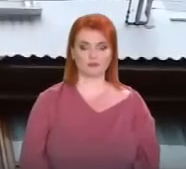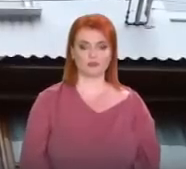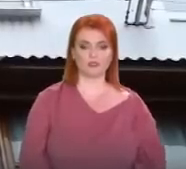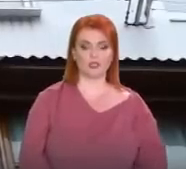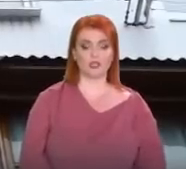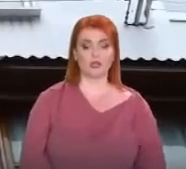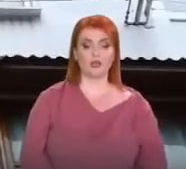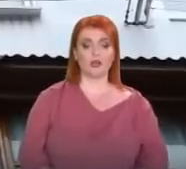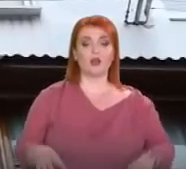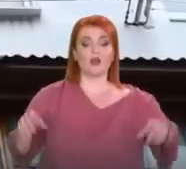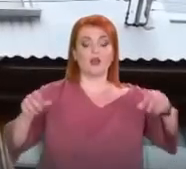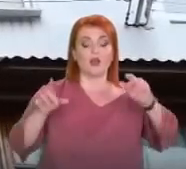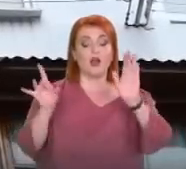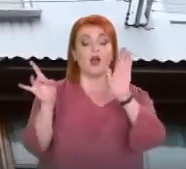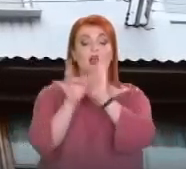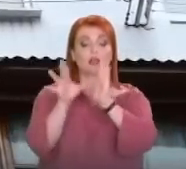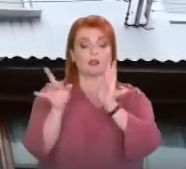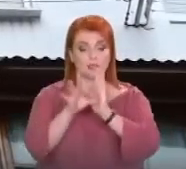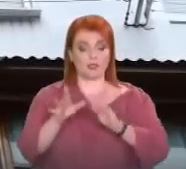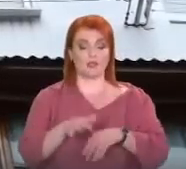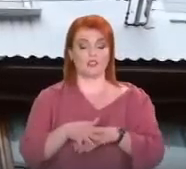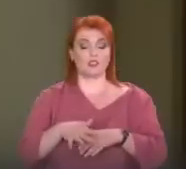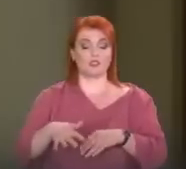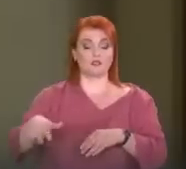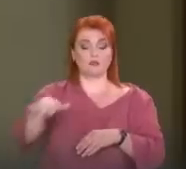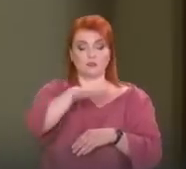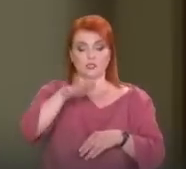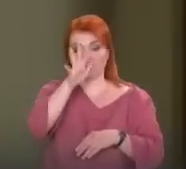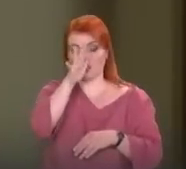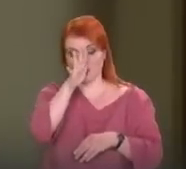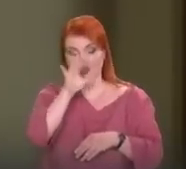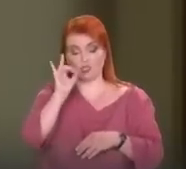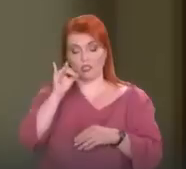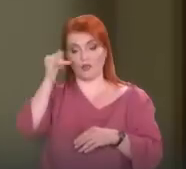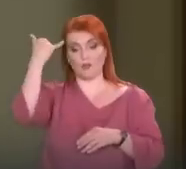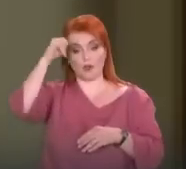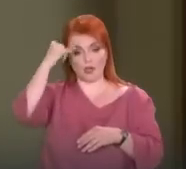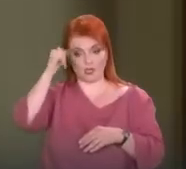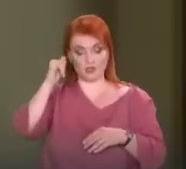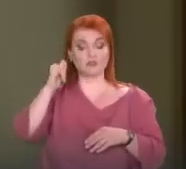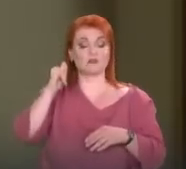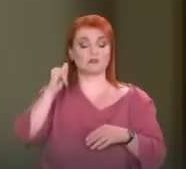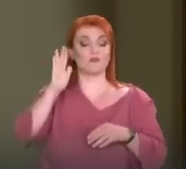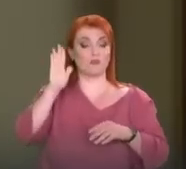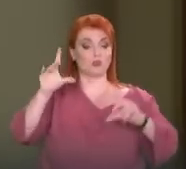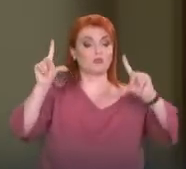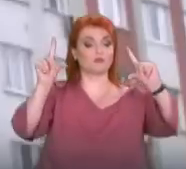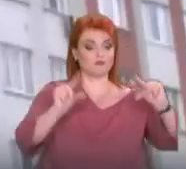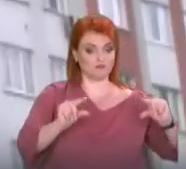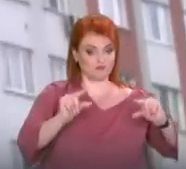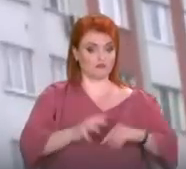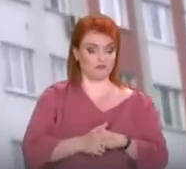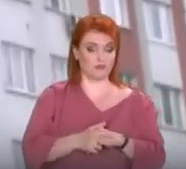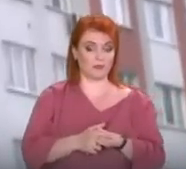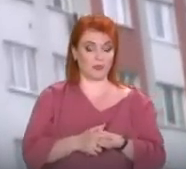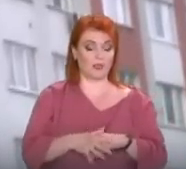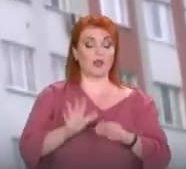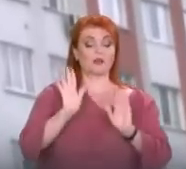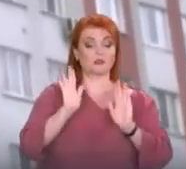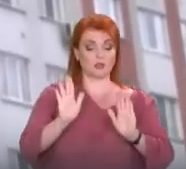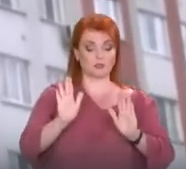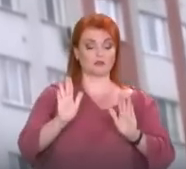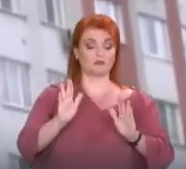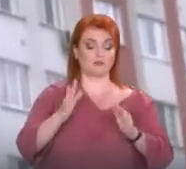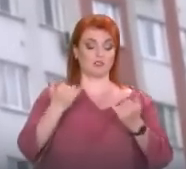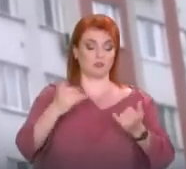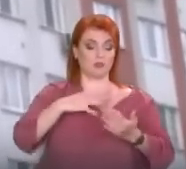Energia termică pentru consumatorii casnici din capitală și din municipiul Bălți se va ieftini. Agenția Națională pentru Reglementare în Energetică a